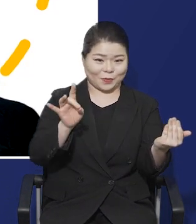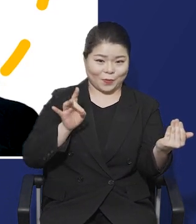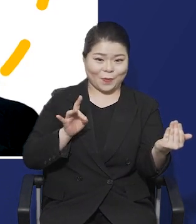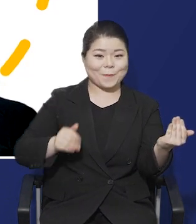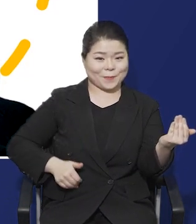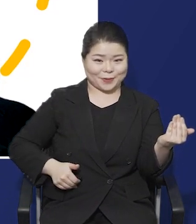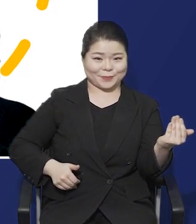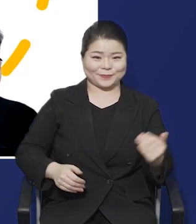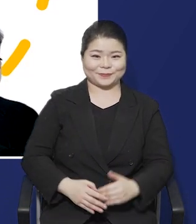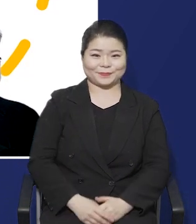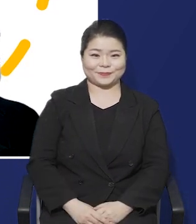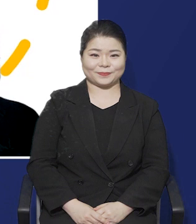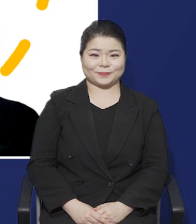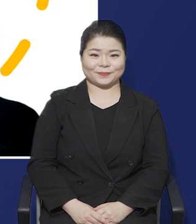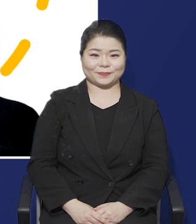선정하면 되겠습니다.